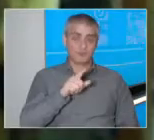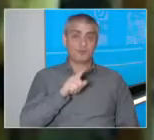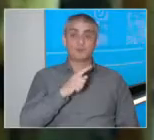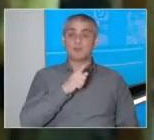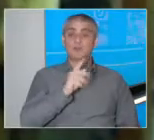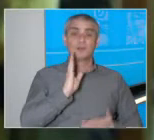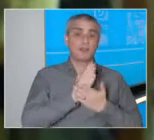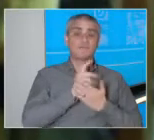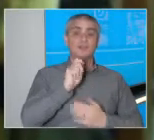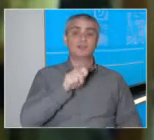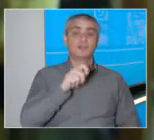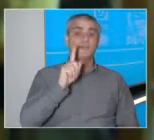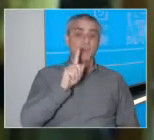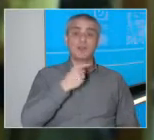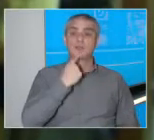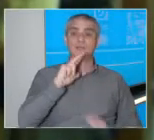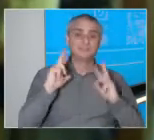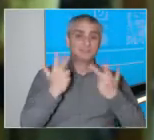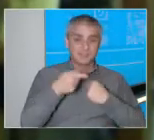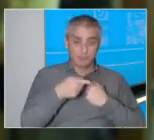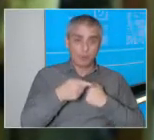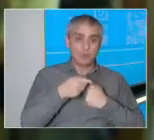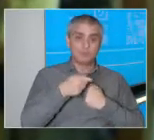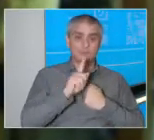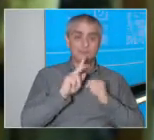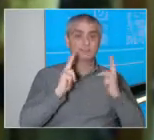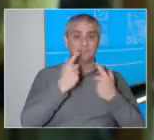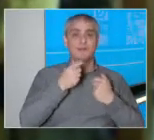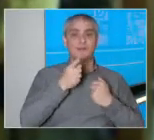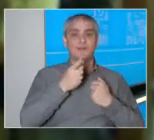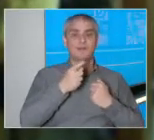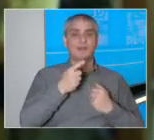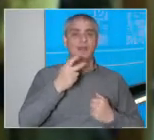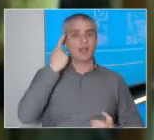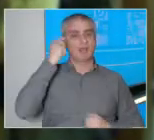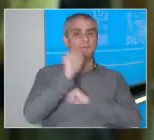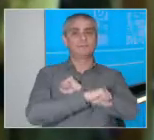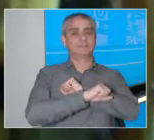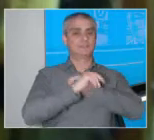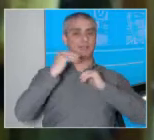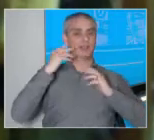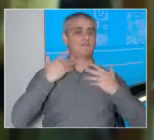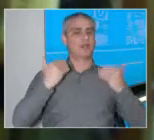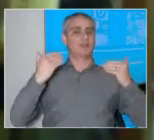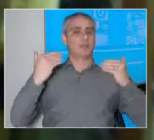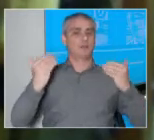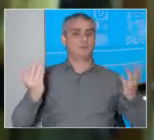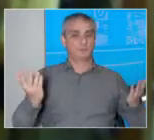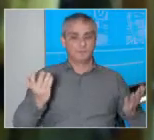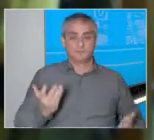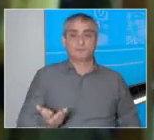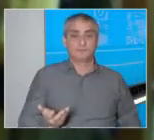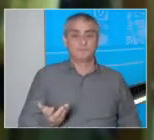מ-1962 שבו קבע השופט ביטקון, שהציבור זה בעצם, הציבור הנאור זה המשכיל והנאור, ריזנפלד נגד